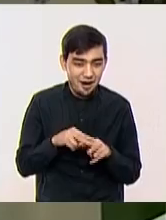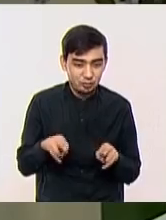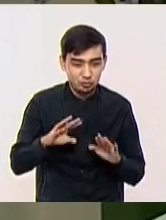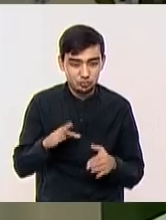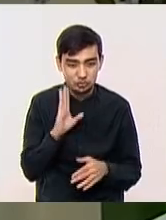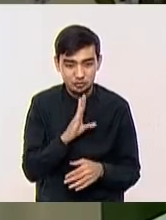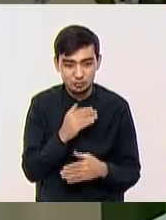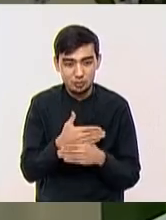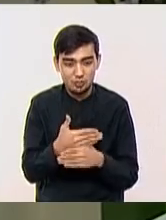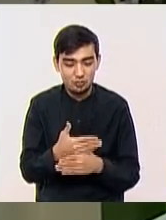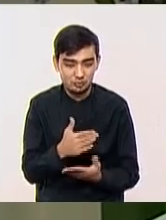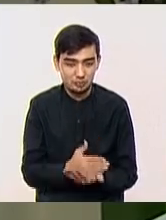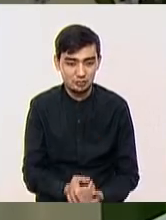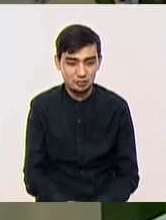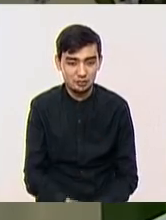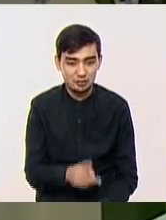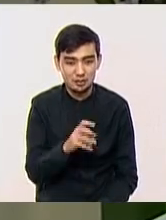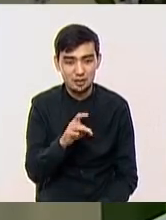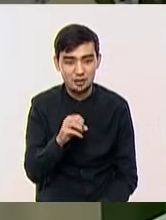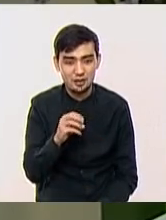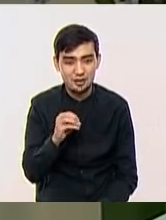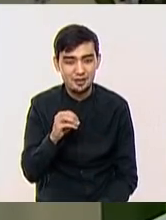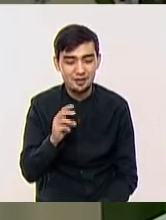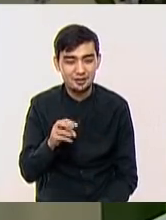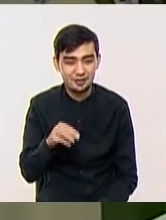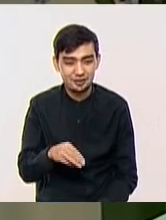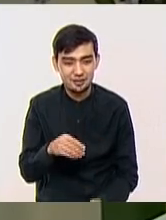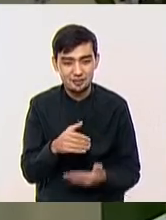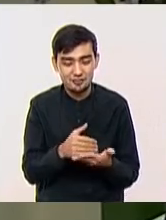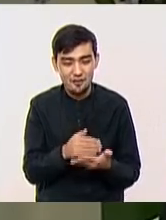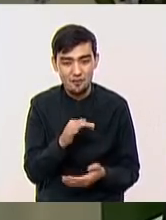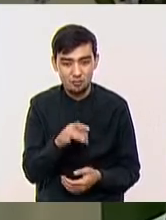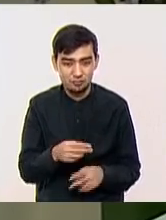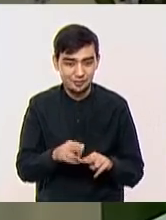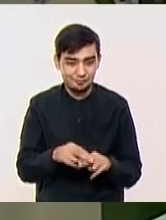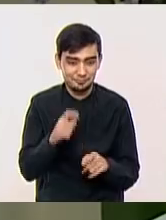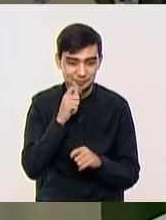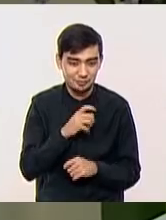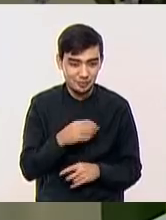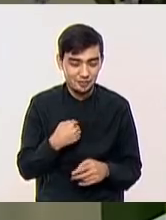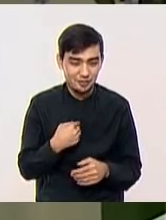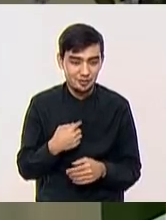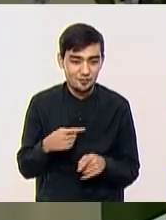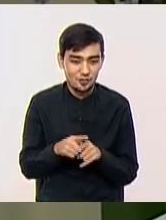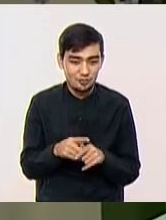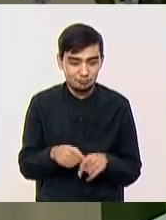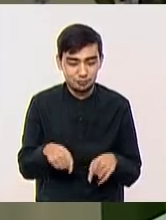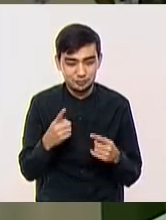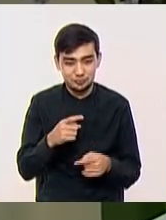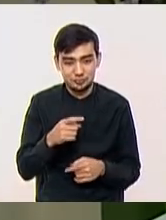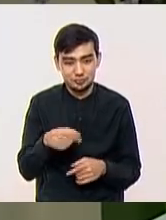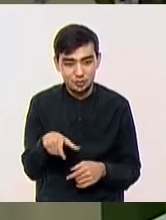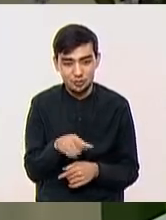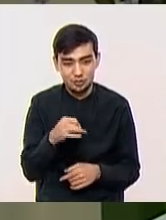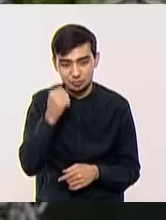жүр. Қарекет қайырымдылық қорының баспана сыйлады. Соларды жолымда ашты десем де болады. Алла разы